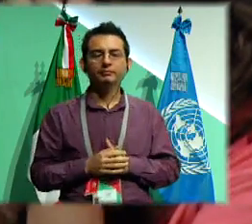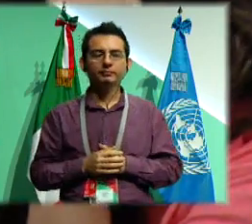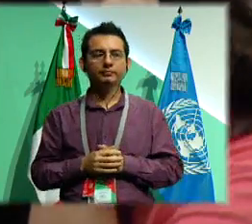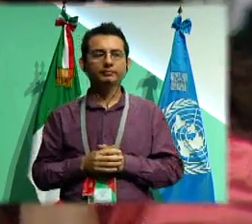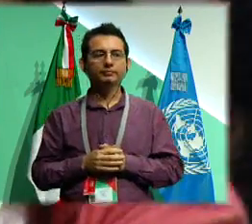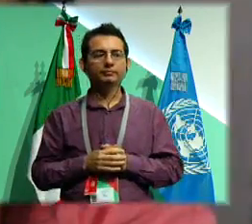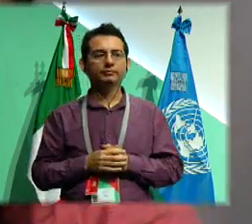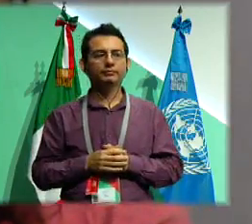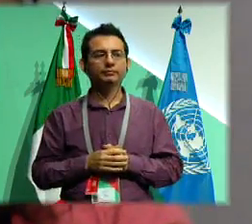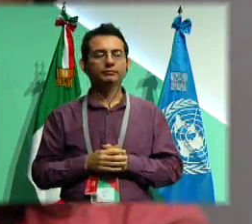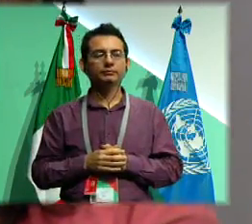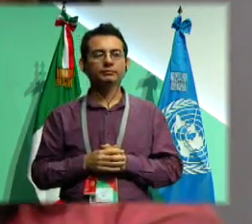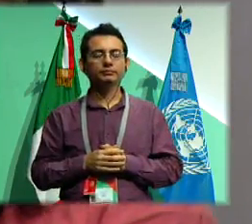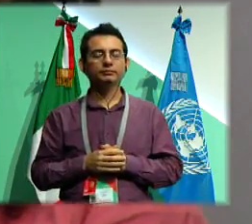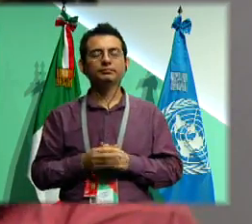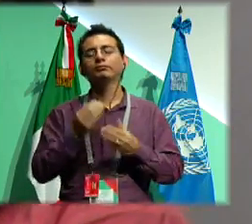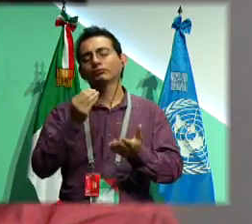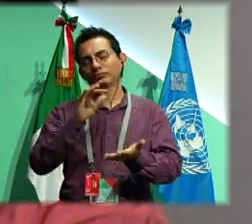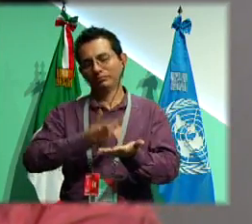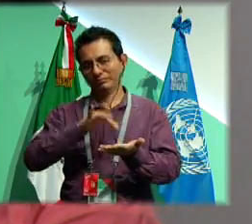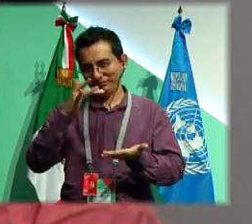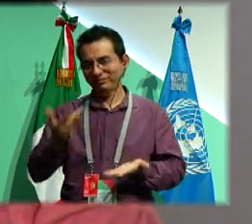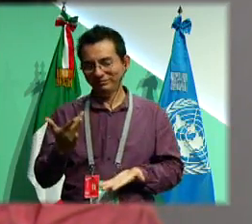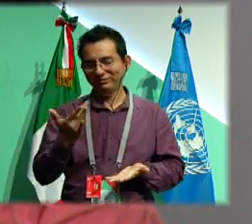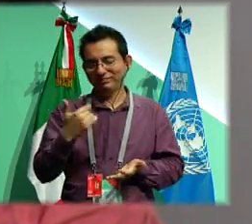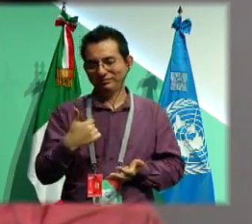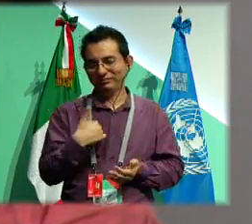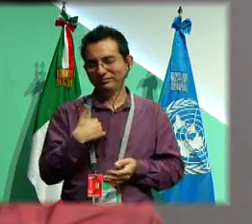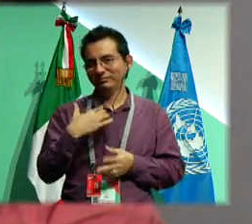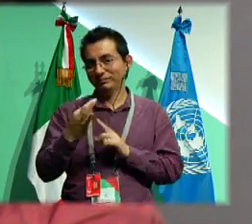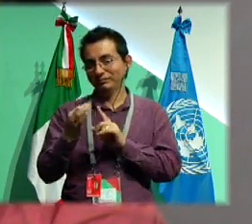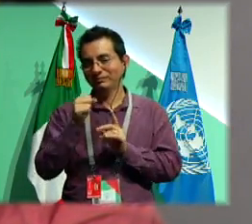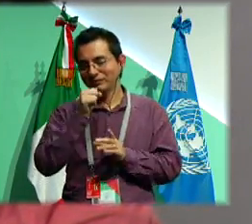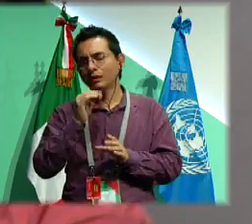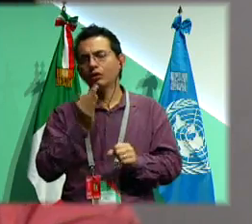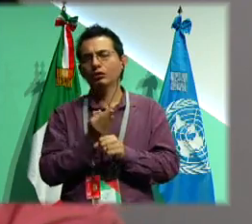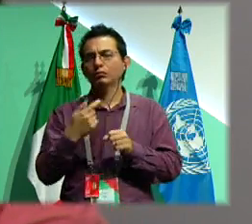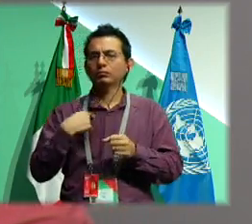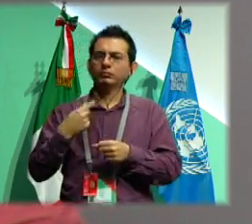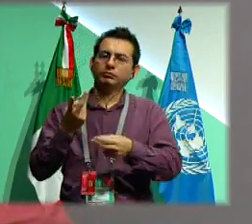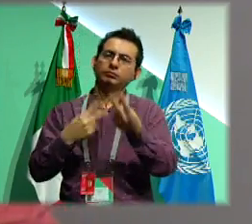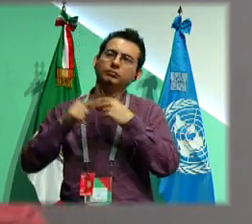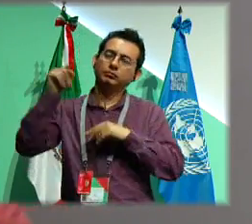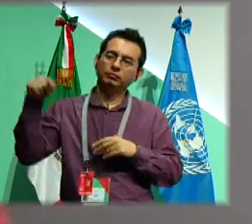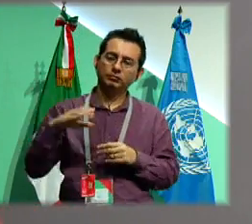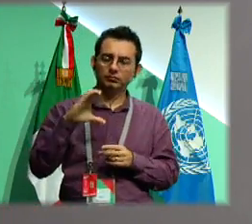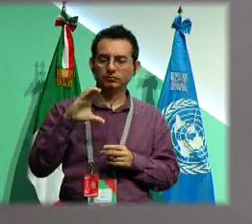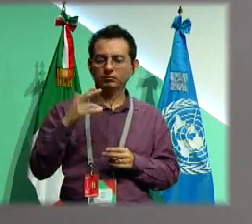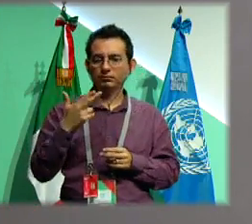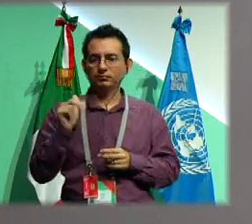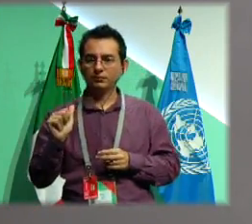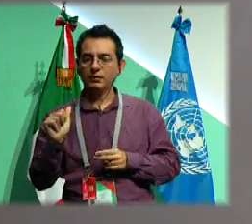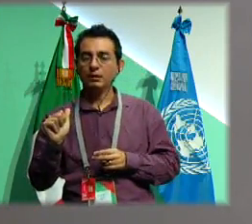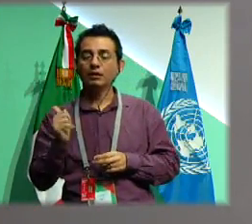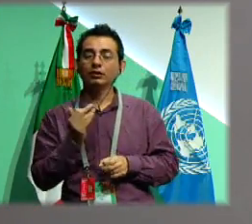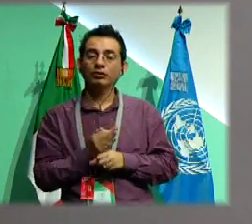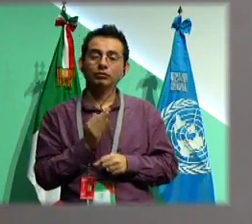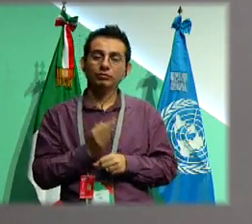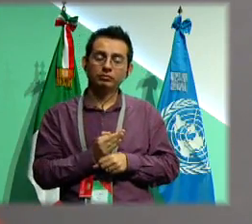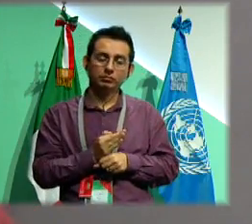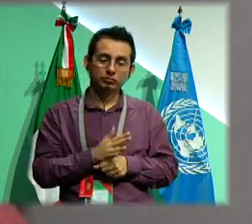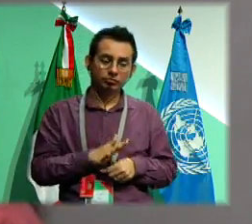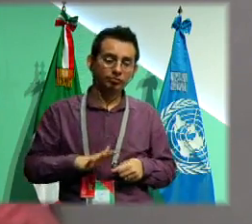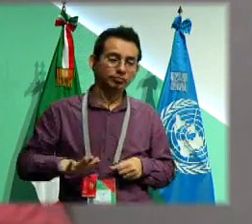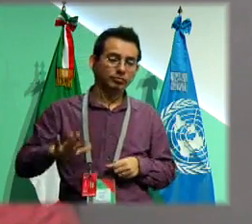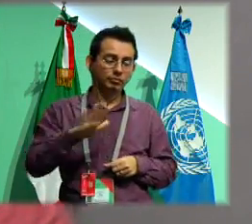nom de Abdeljalil Bacharbon. Je suis du Tchad. Donc c'est le premier IGF que je participe. Donc merci aux panélistes. Donc